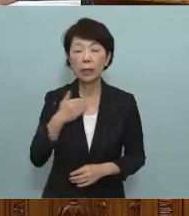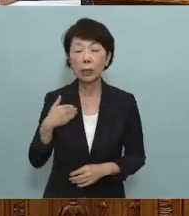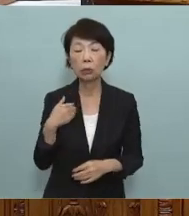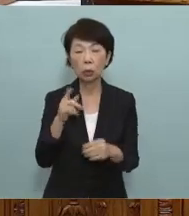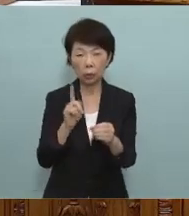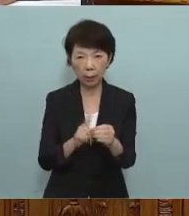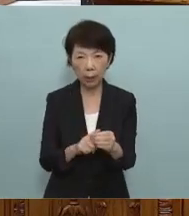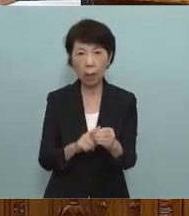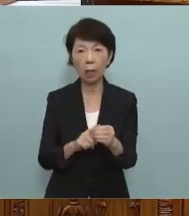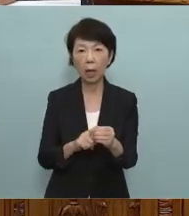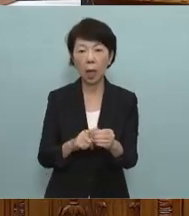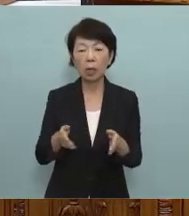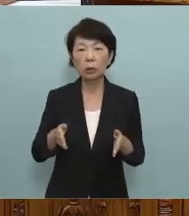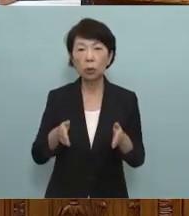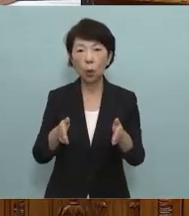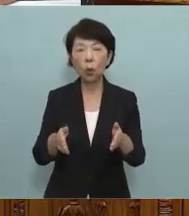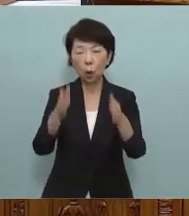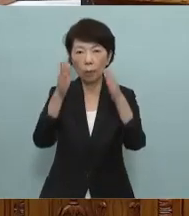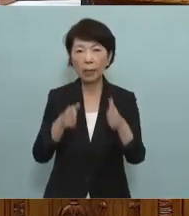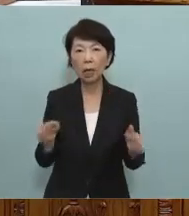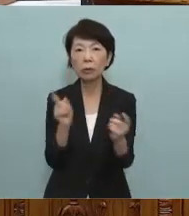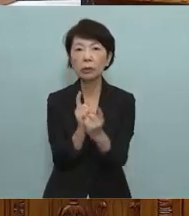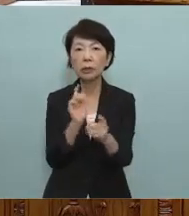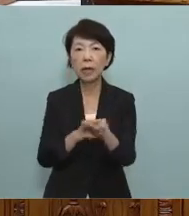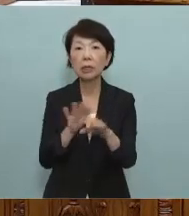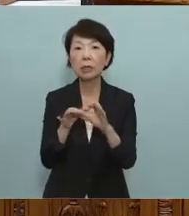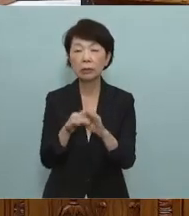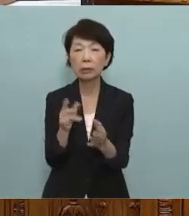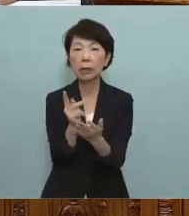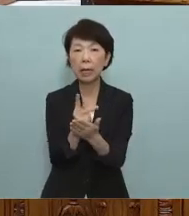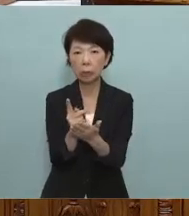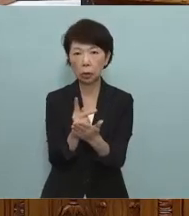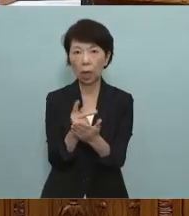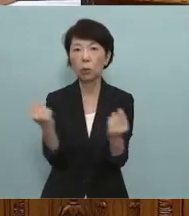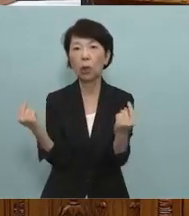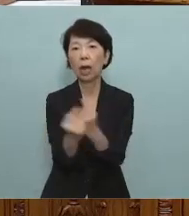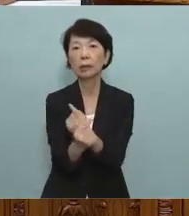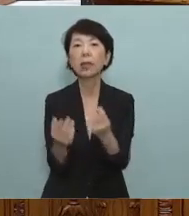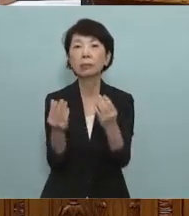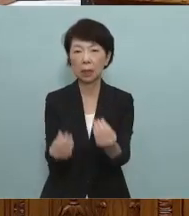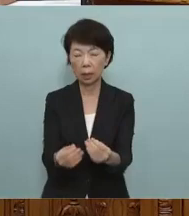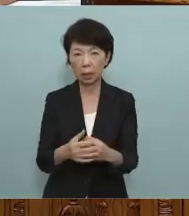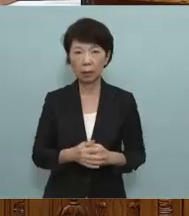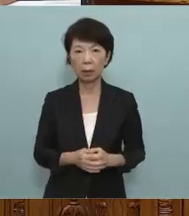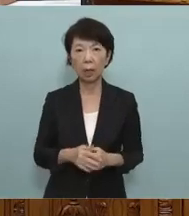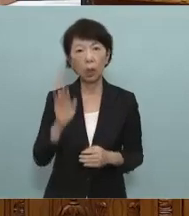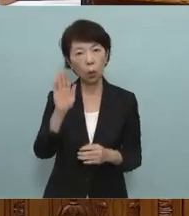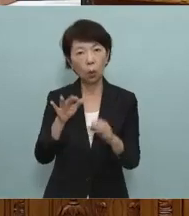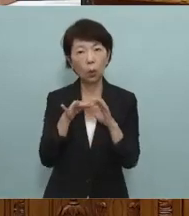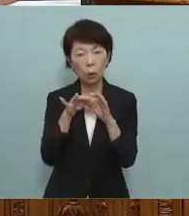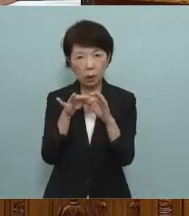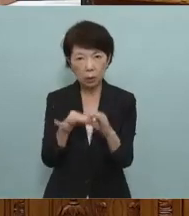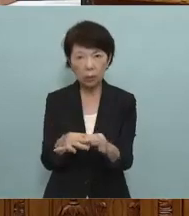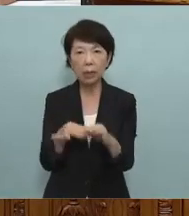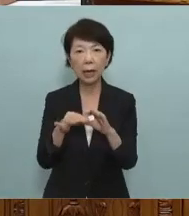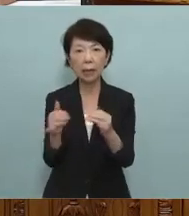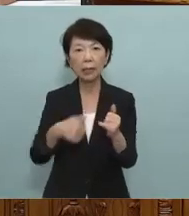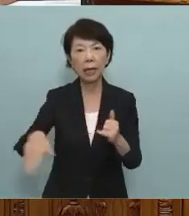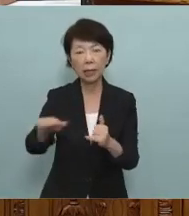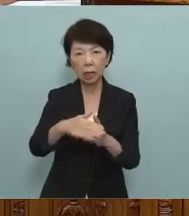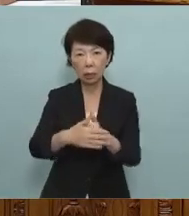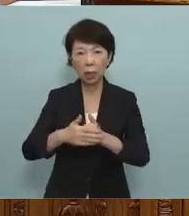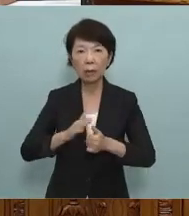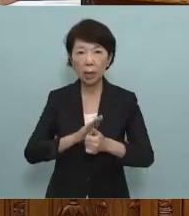ため、道路のバリアフリー対策に関するガイドラインを改定したところであり、引き続き関係者と連携